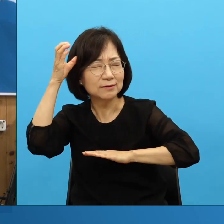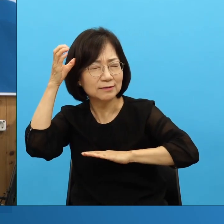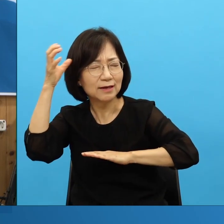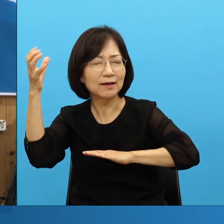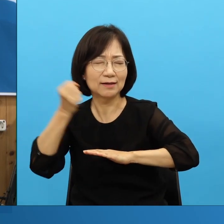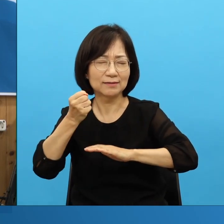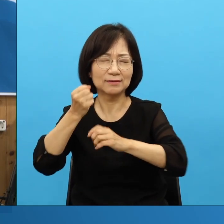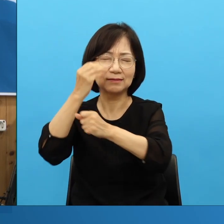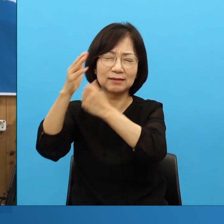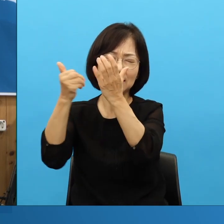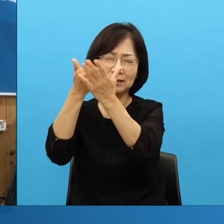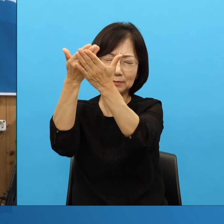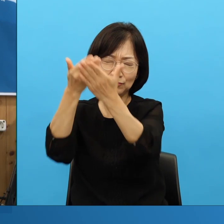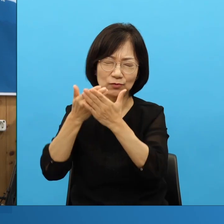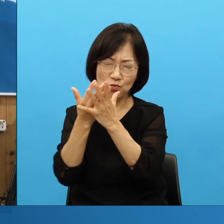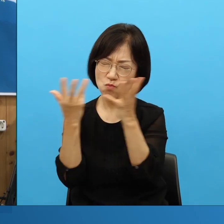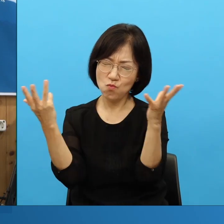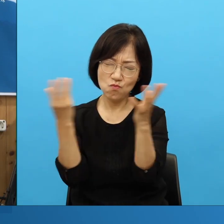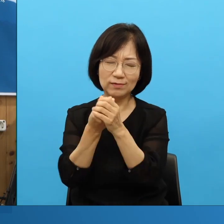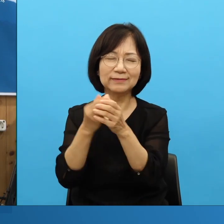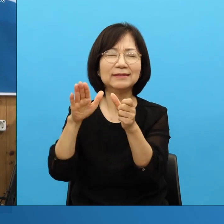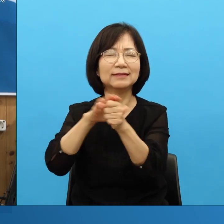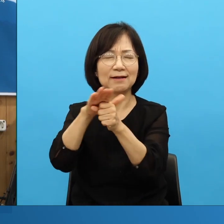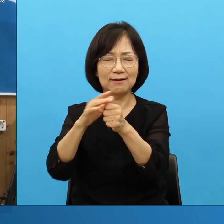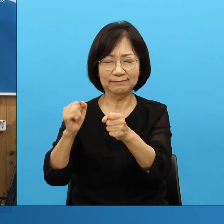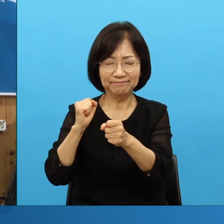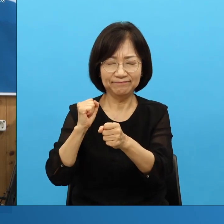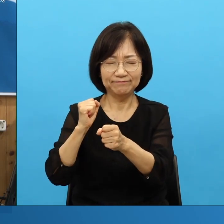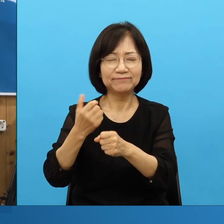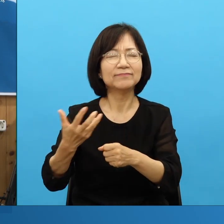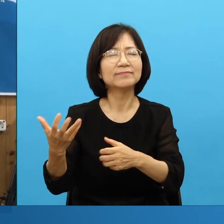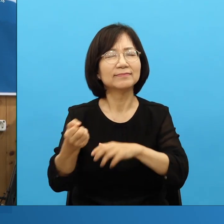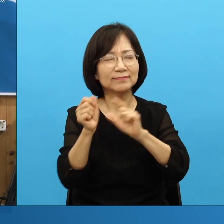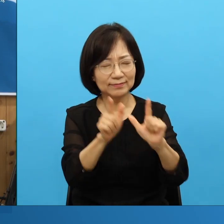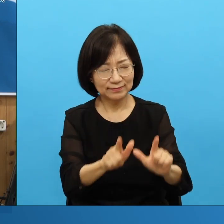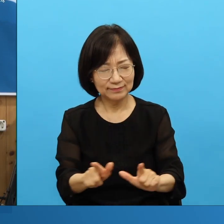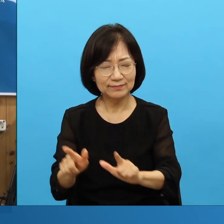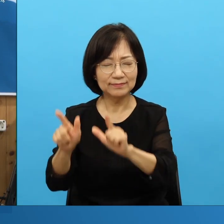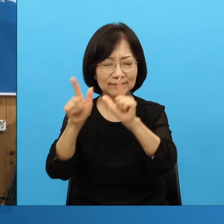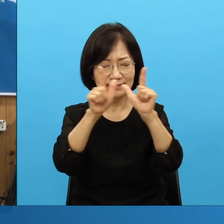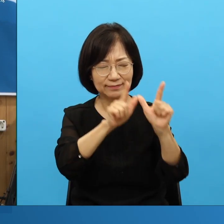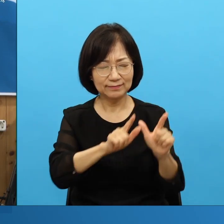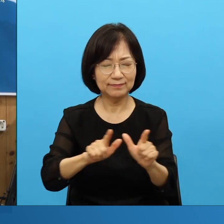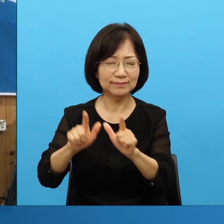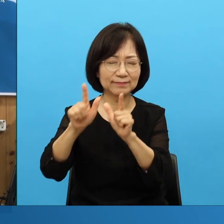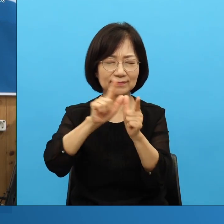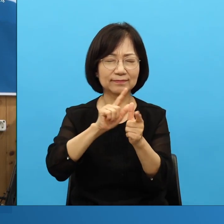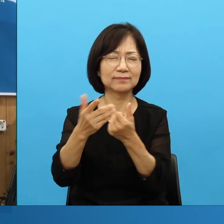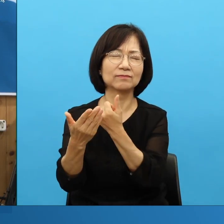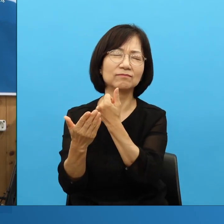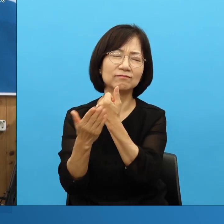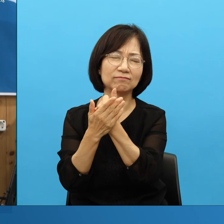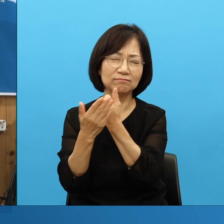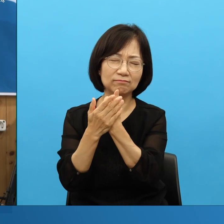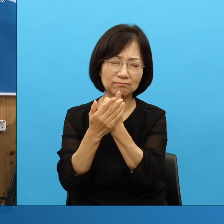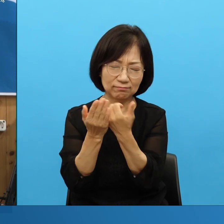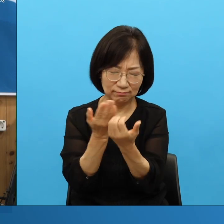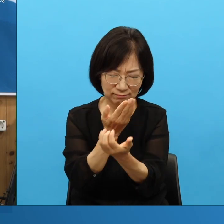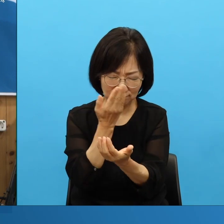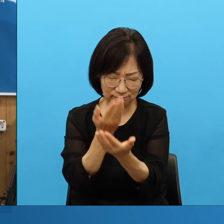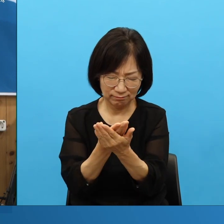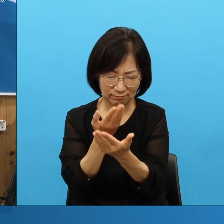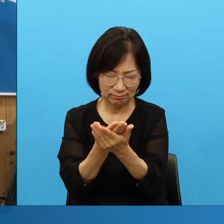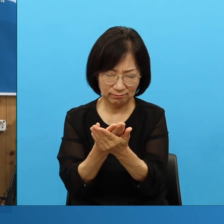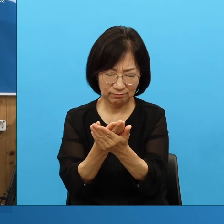이겨나갈 수 있게 하옵소서. No matter what kind of difficulties come our way, help us not to lose heart and not be afraid. Help us to live according to your good, loving,